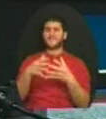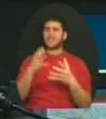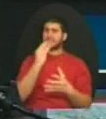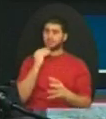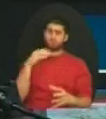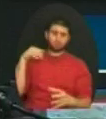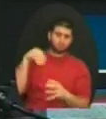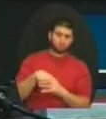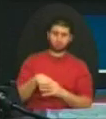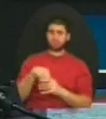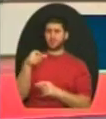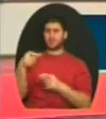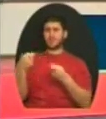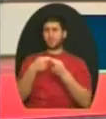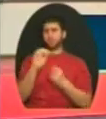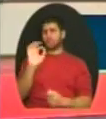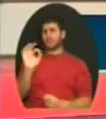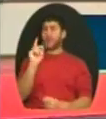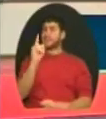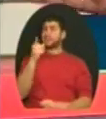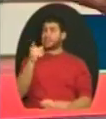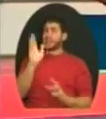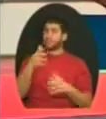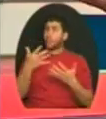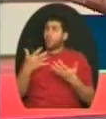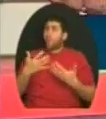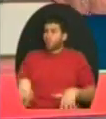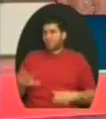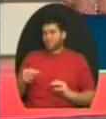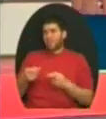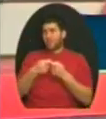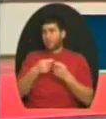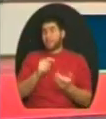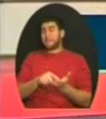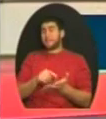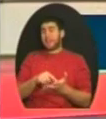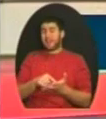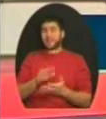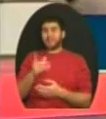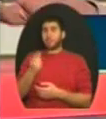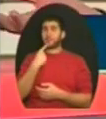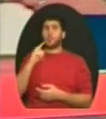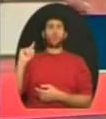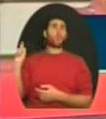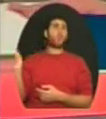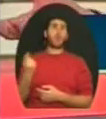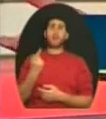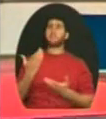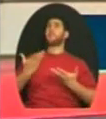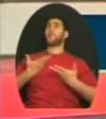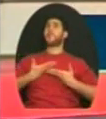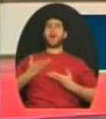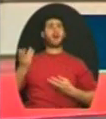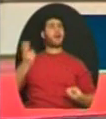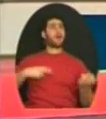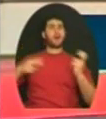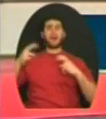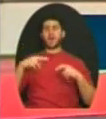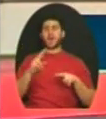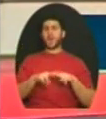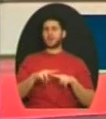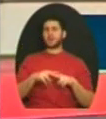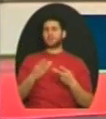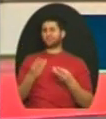להיות חלק מהתנועה שלכם, אבל זו גם החולשה של התנועה הזאת, משום שאם היא אומרת כל דבר יהיה מקובל, אז בעצם